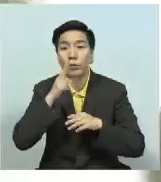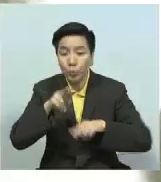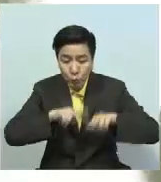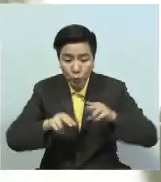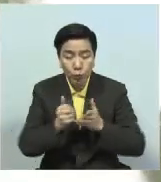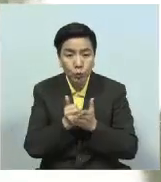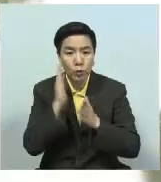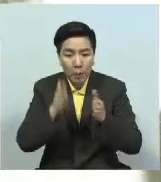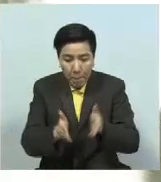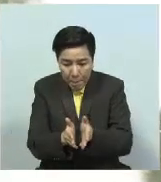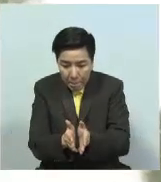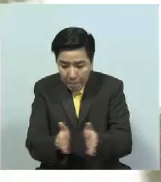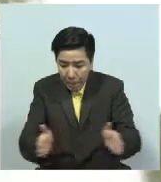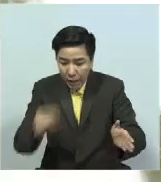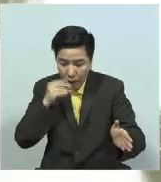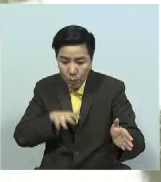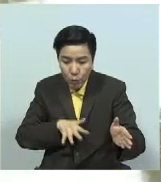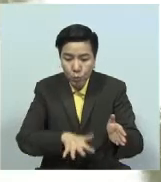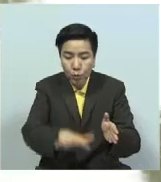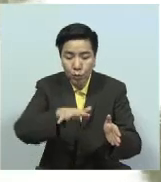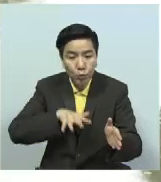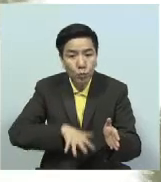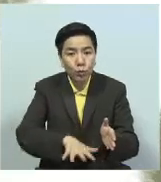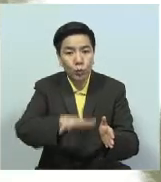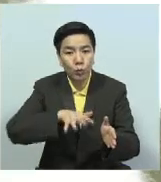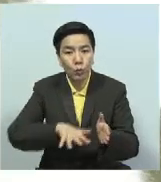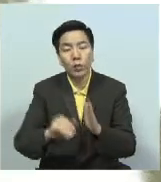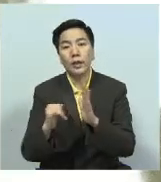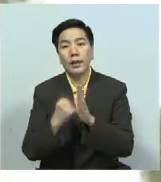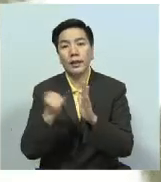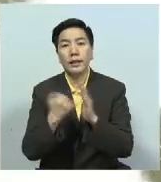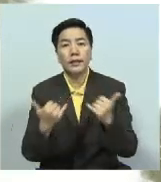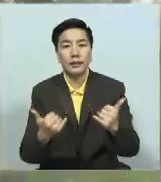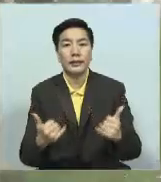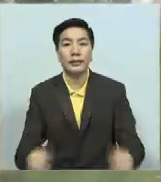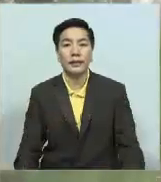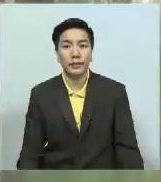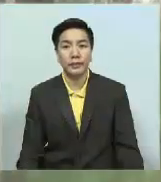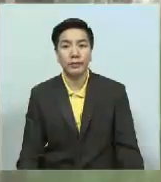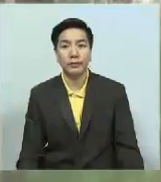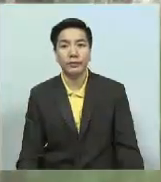แลเนี่ยก็จะเปิดเส้นทางให้น้ำนั้นสามารถระบายได้สะดวกมากยิ่งขึ้นค่ะ